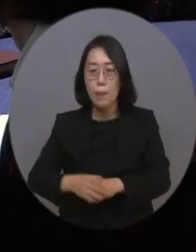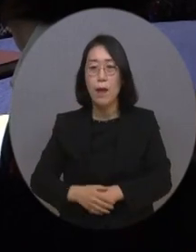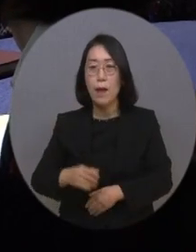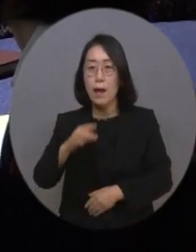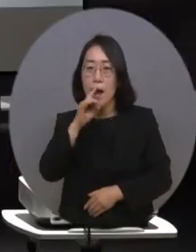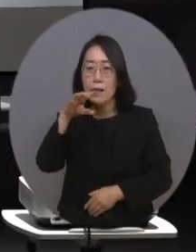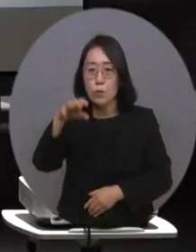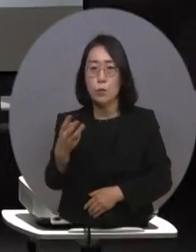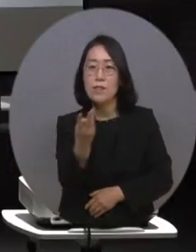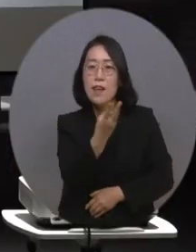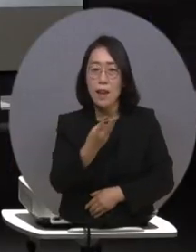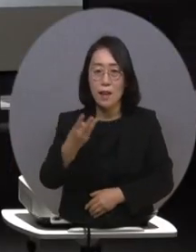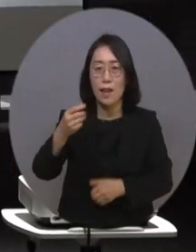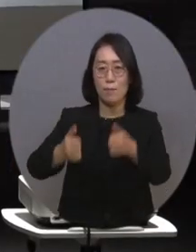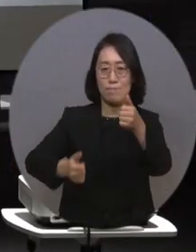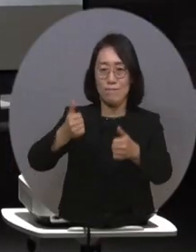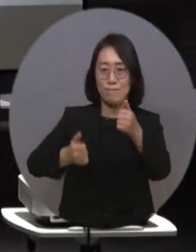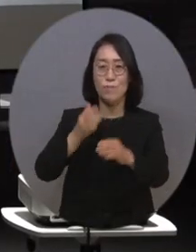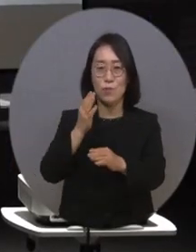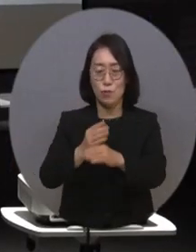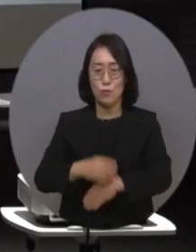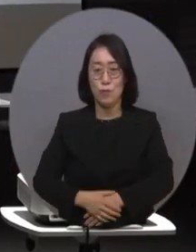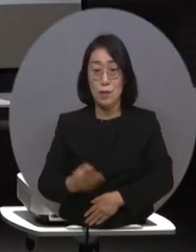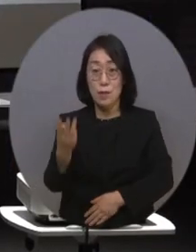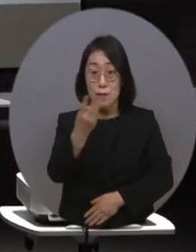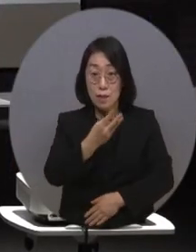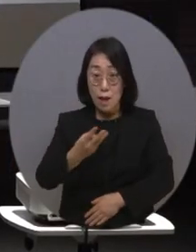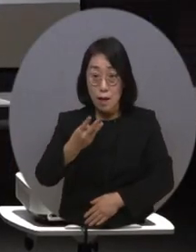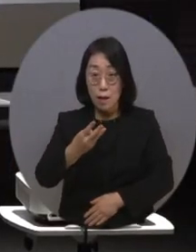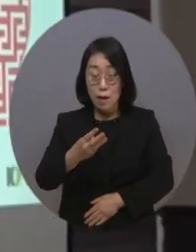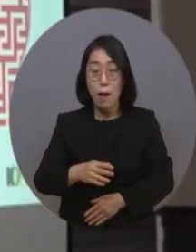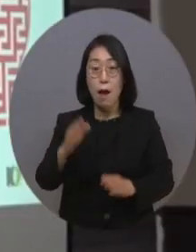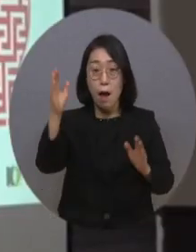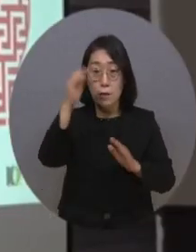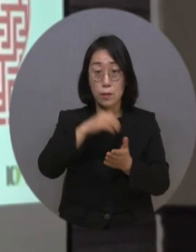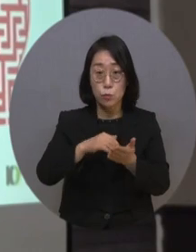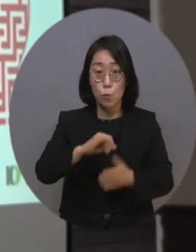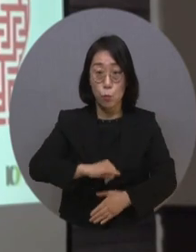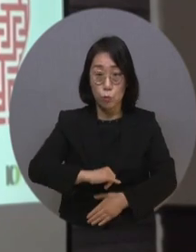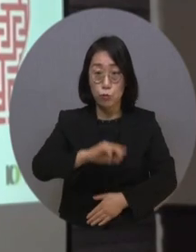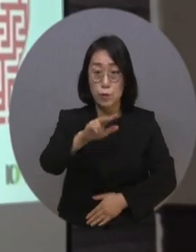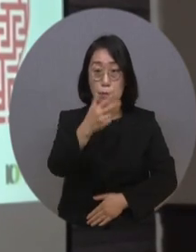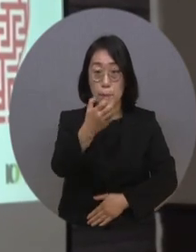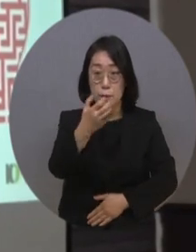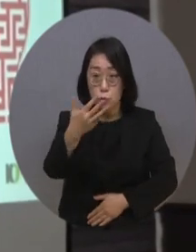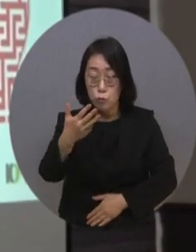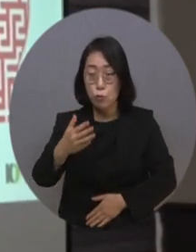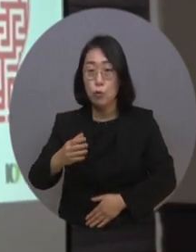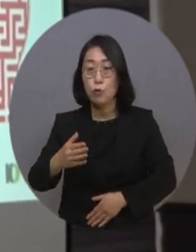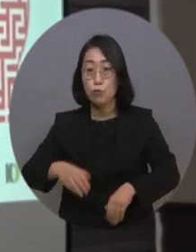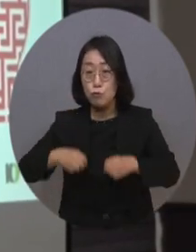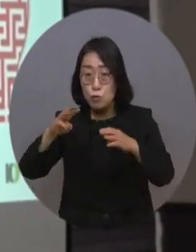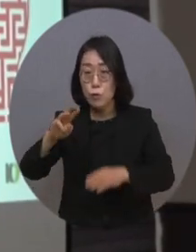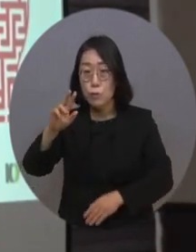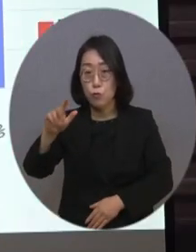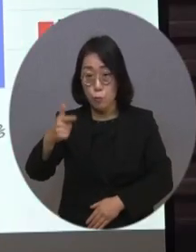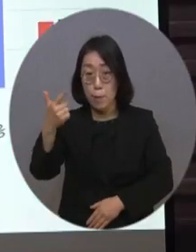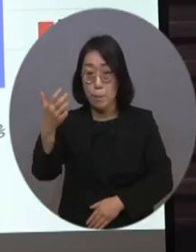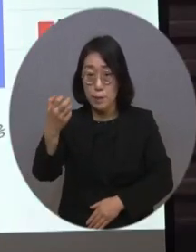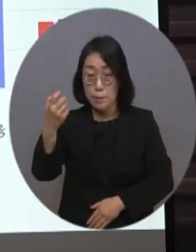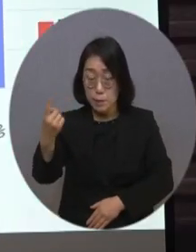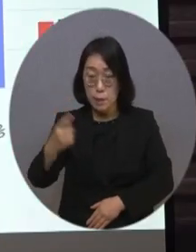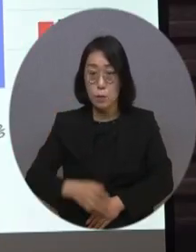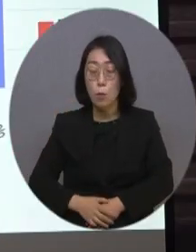뛰어들었습니다. 유치전에 뛰어든 3개 시의 특수교육 대상 학생은 원주시 789명, 춘천시 681명,